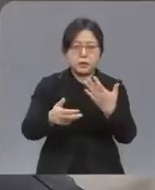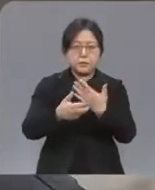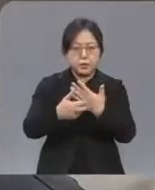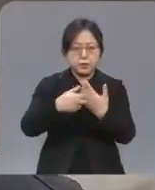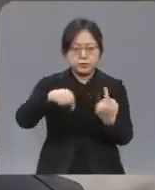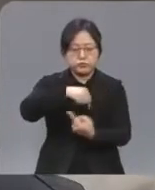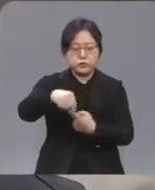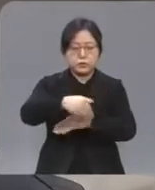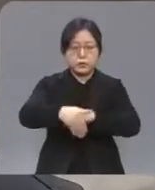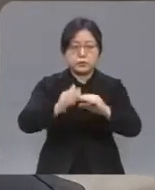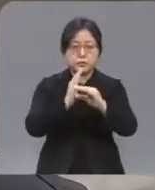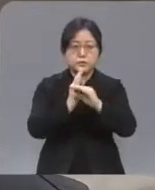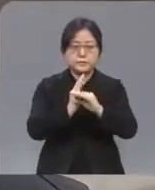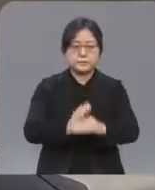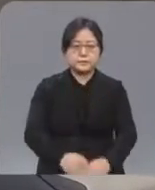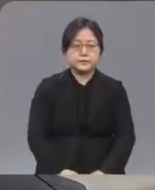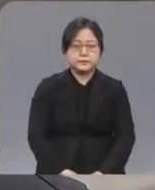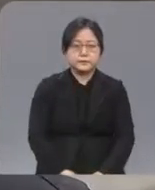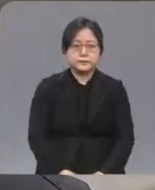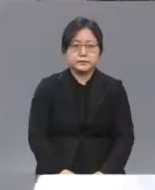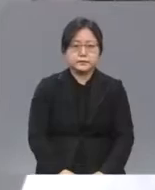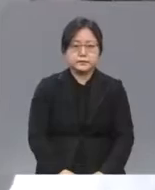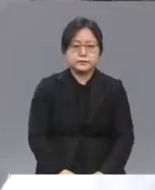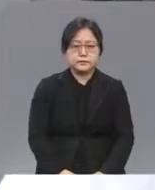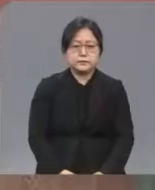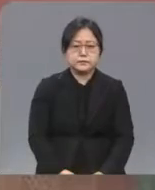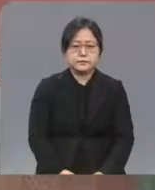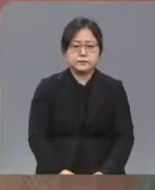병의원을 운영한다고 덧붙였습니다.